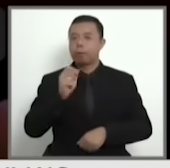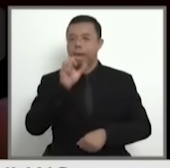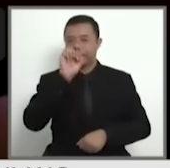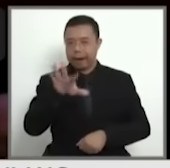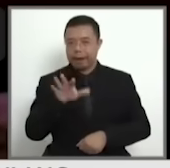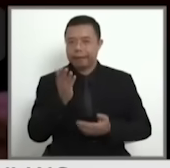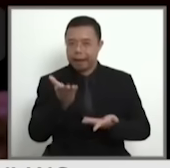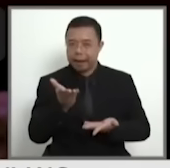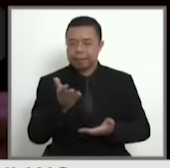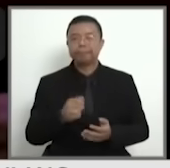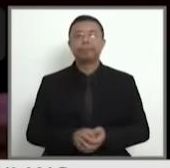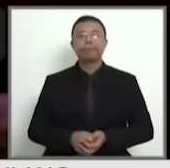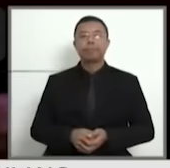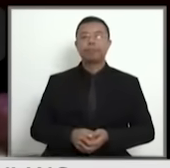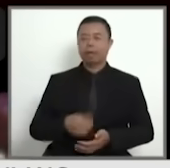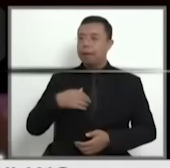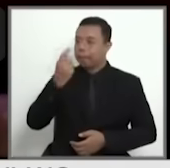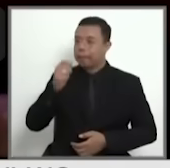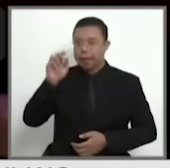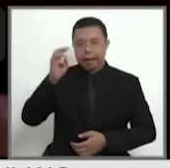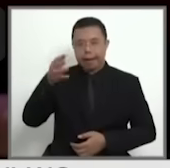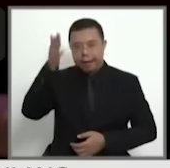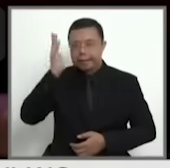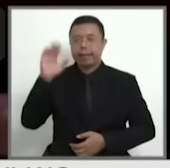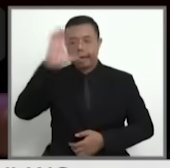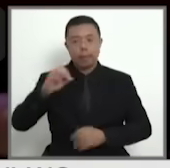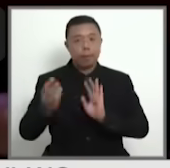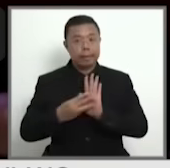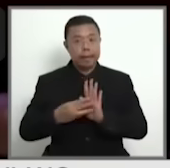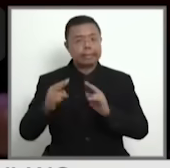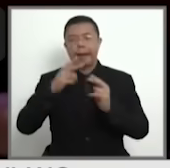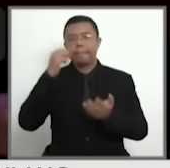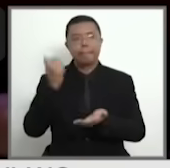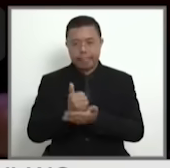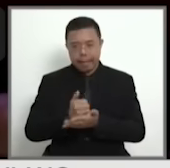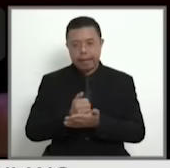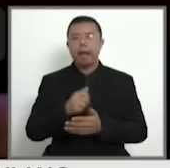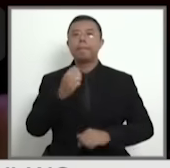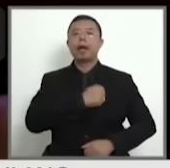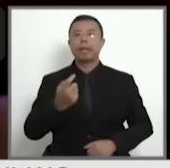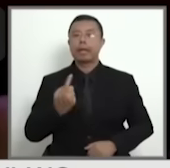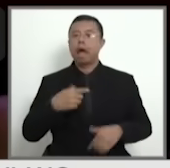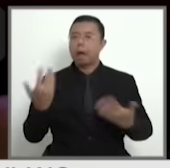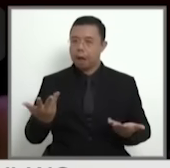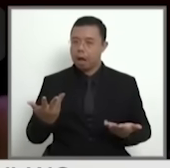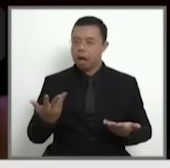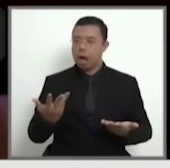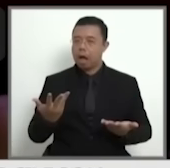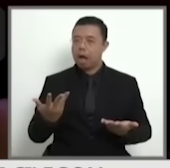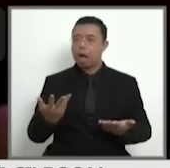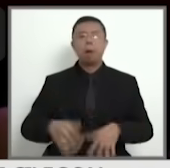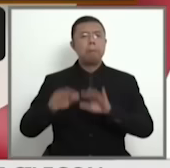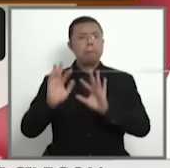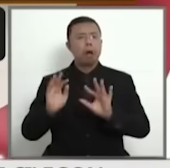berbicara silakan Pak gjar kitaetui masah yang sangat pting di dihadapi bangsa kita adalah bahwa